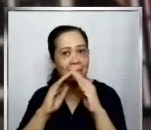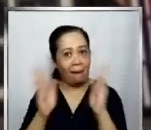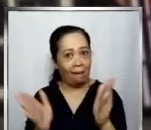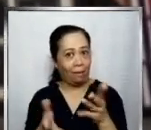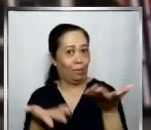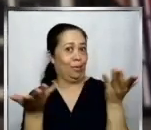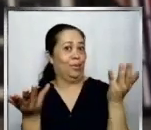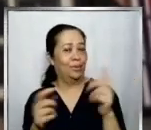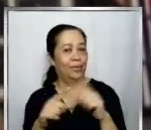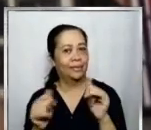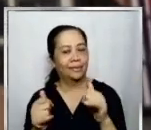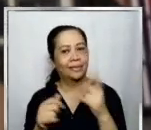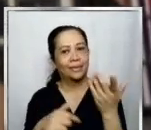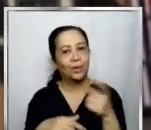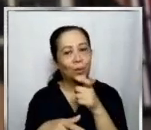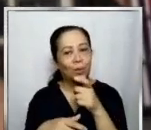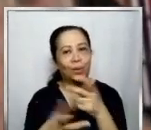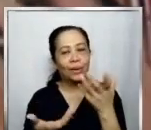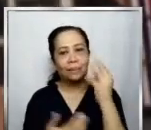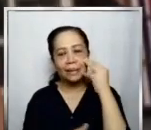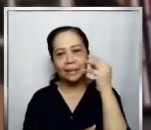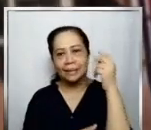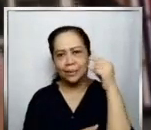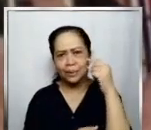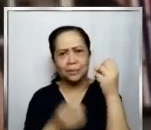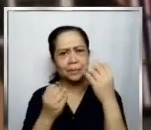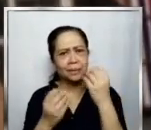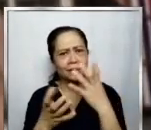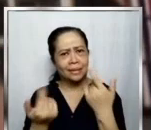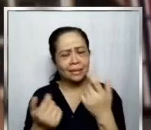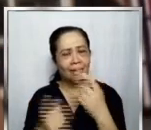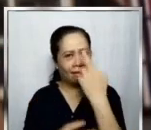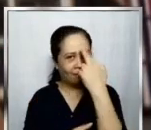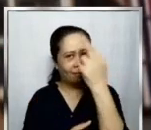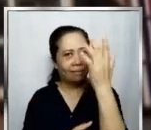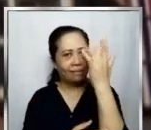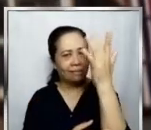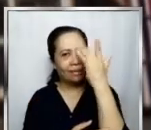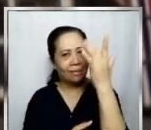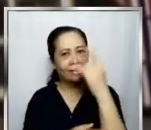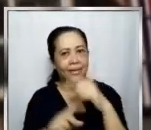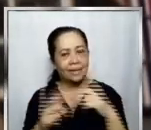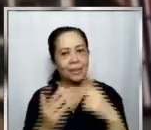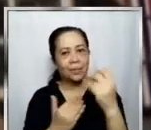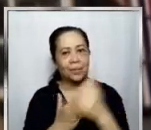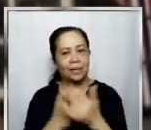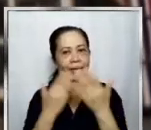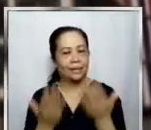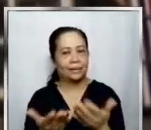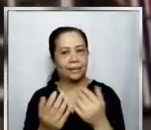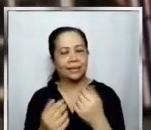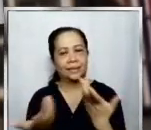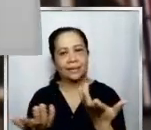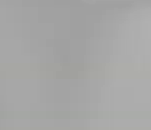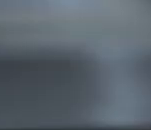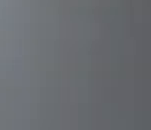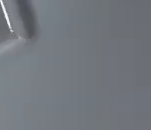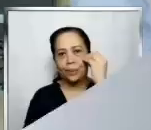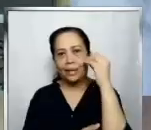bumida dyan si Mikee Quintos na marami raw naging realization after ng project na yan. Makichika tayo kay Aubrey Carampel.